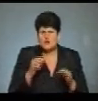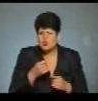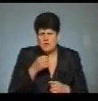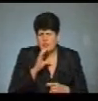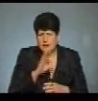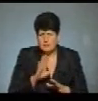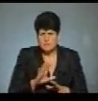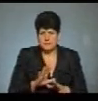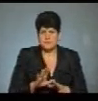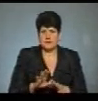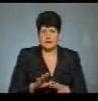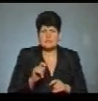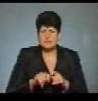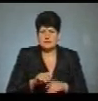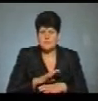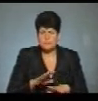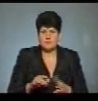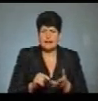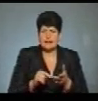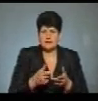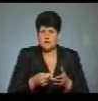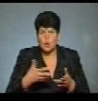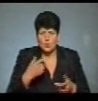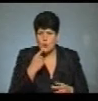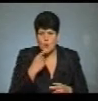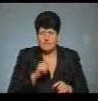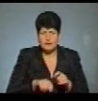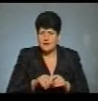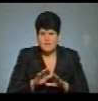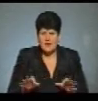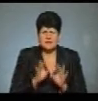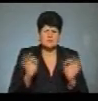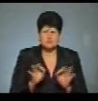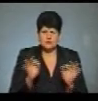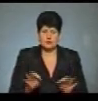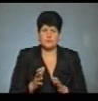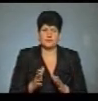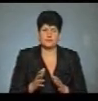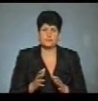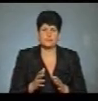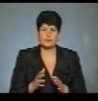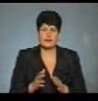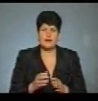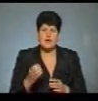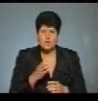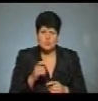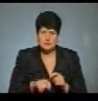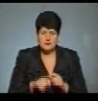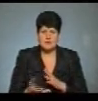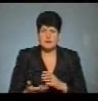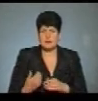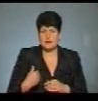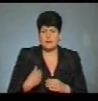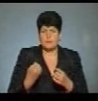нічого. Експресу не було, тобто мене на аналіз крові не брали, на проведення яких мобільного цього тесту на алкоголь. Після чого